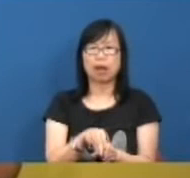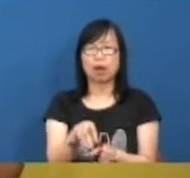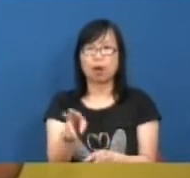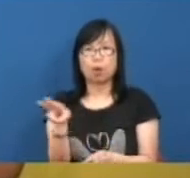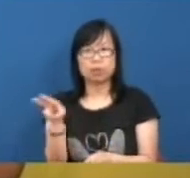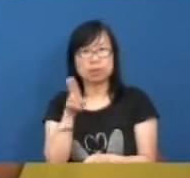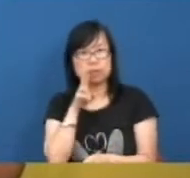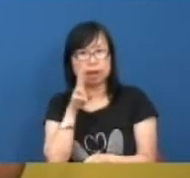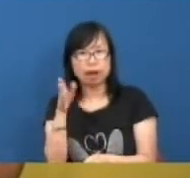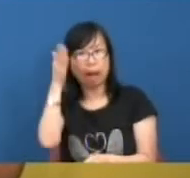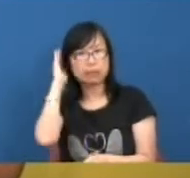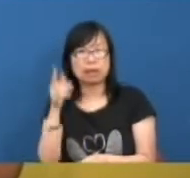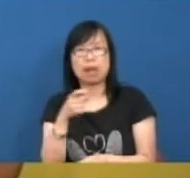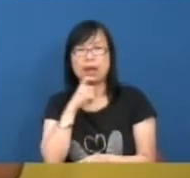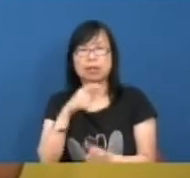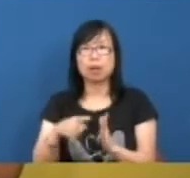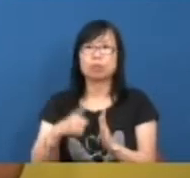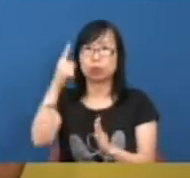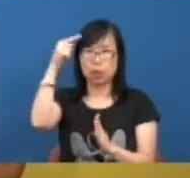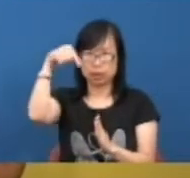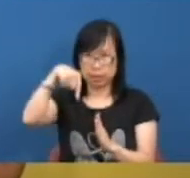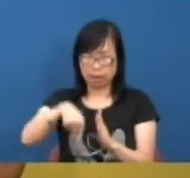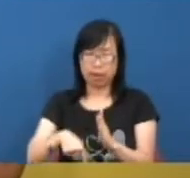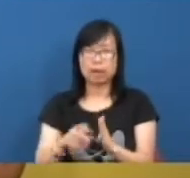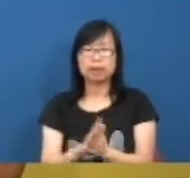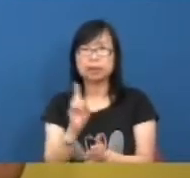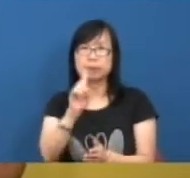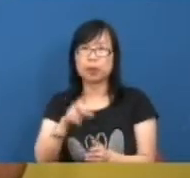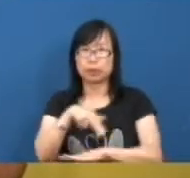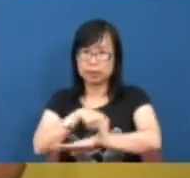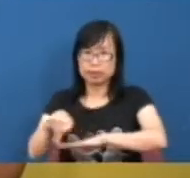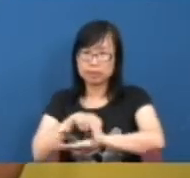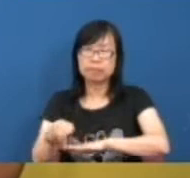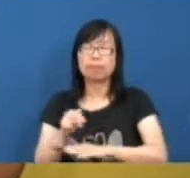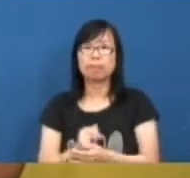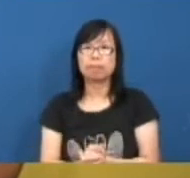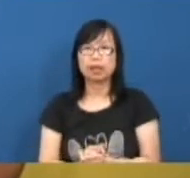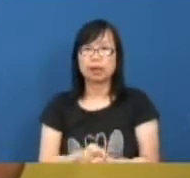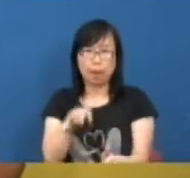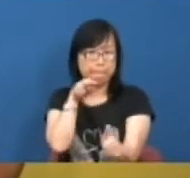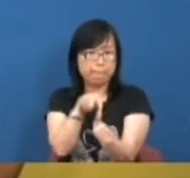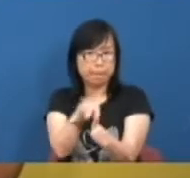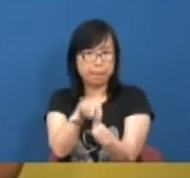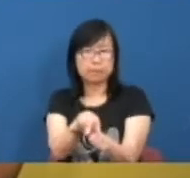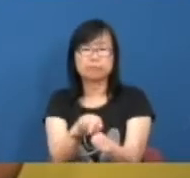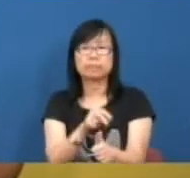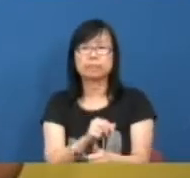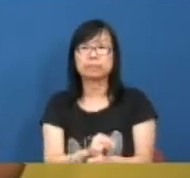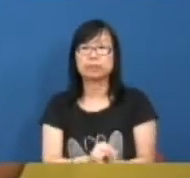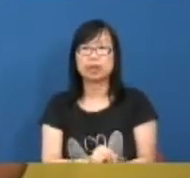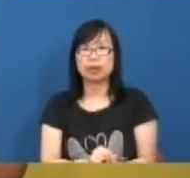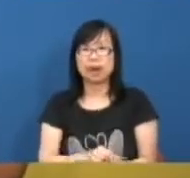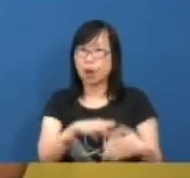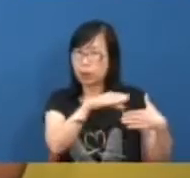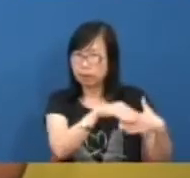Chris 講啦，由上而下咁樣點樣去用一啲即係政策誘因去迫使到，亦都係即係帶